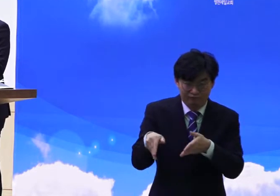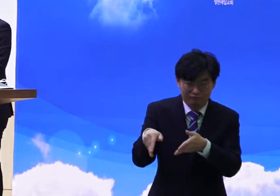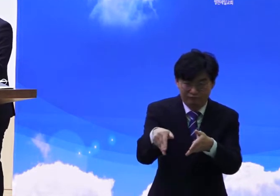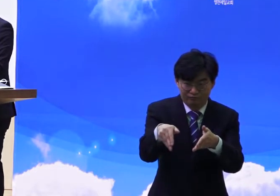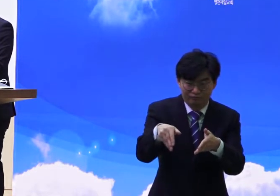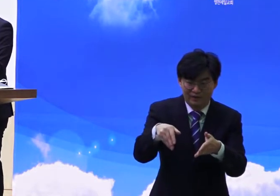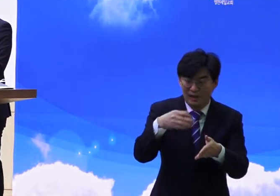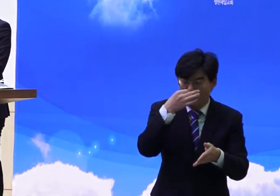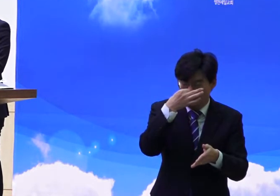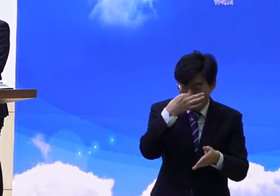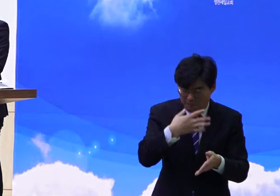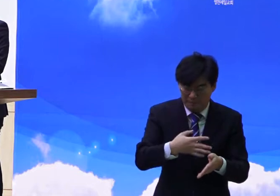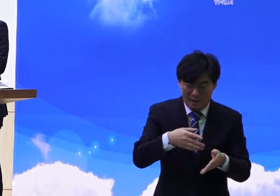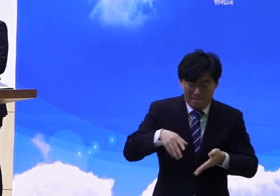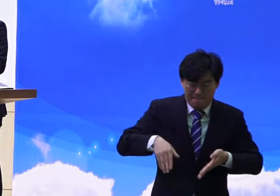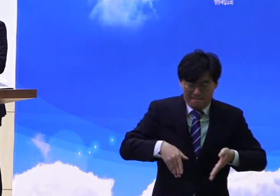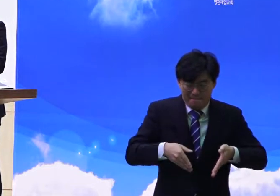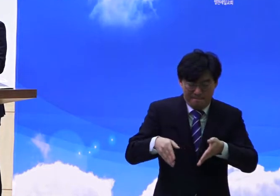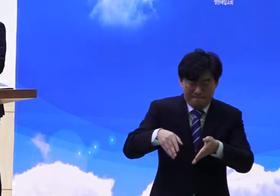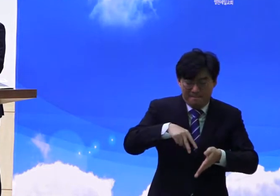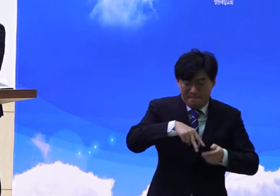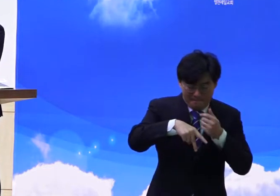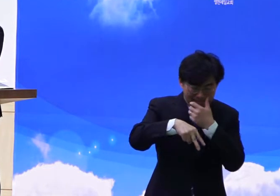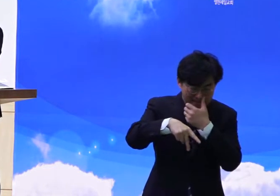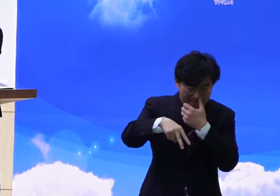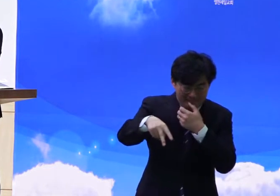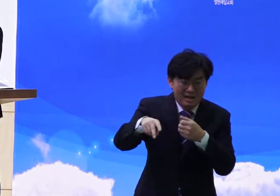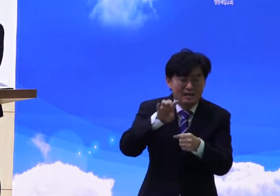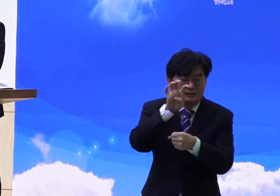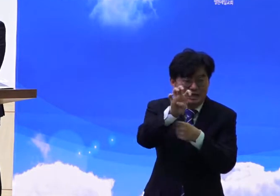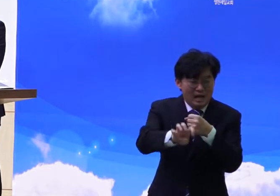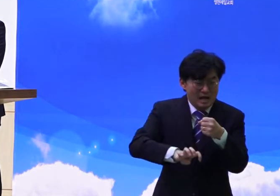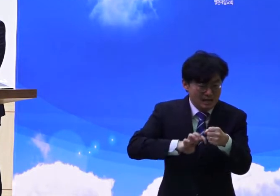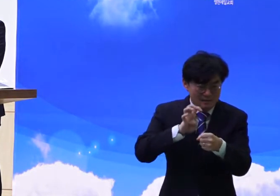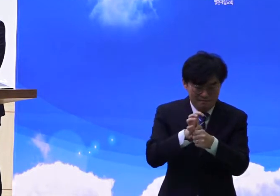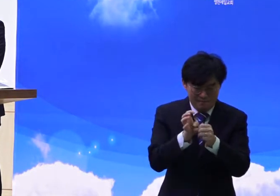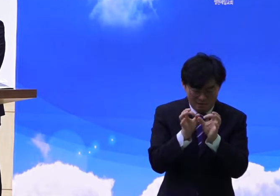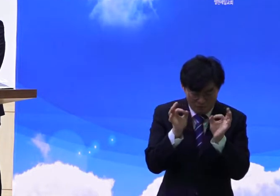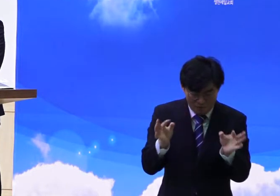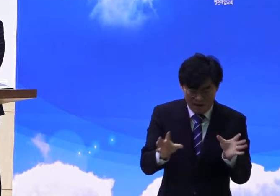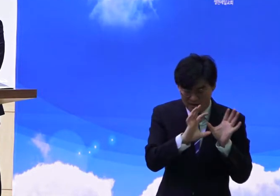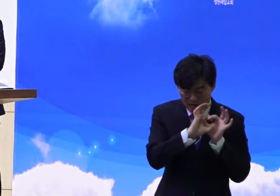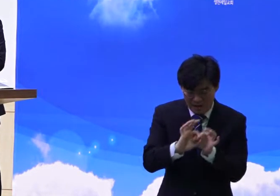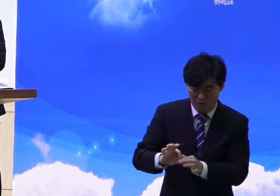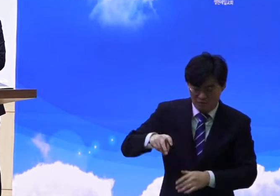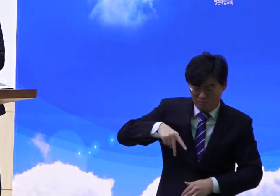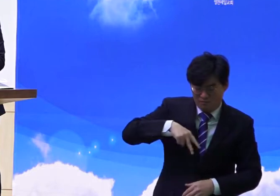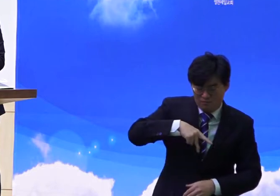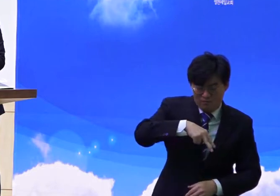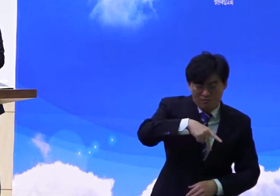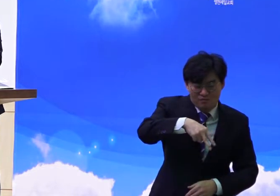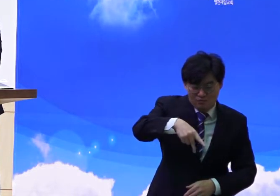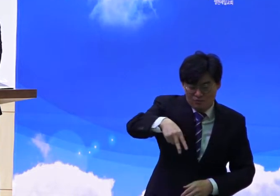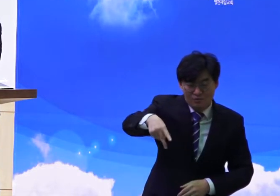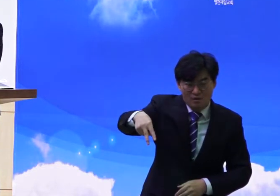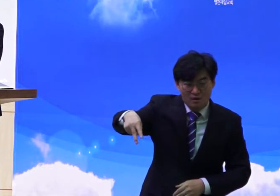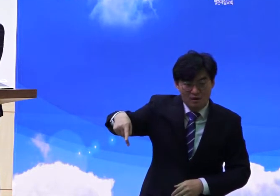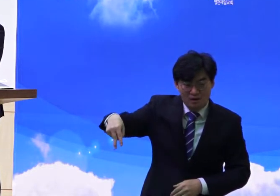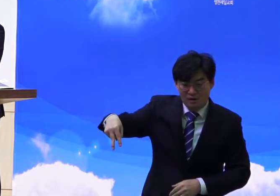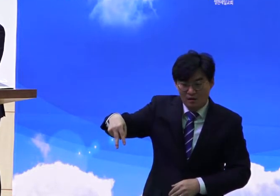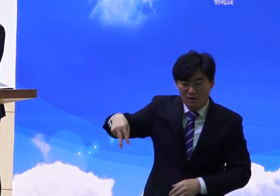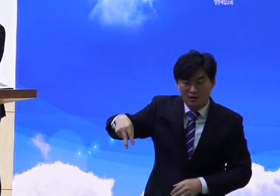길을 왔습니다. 여기까지 거의 40년 가까이 이렇게 왔으니까 이제 약속의 땅에 쉽게 쉬운 길을